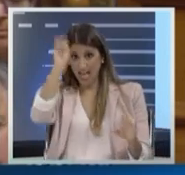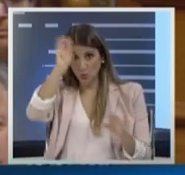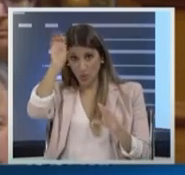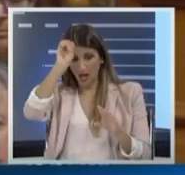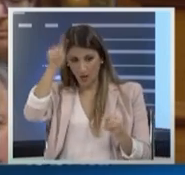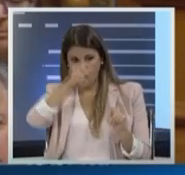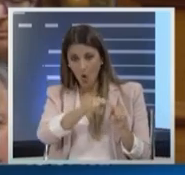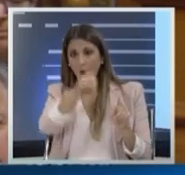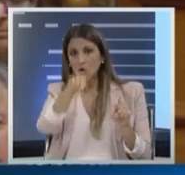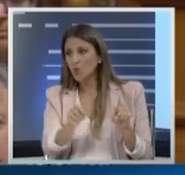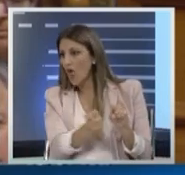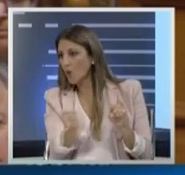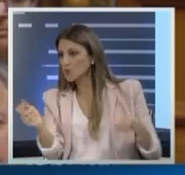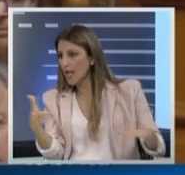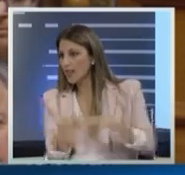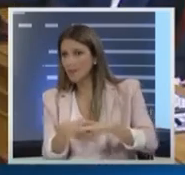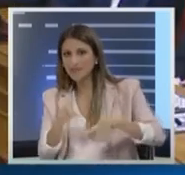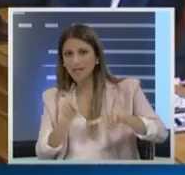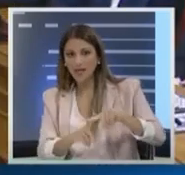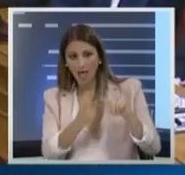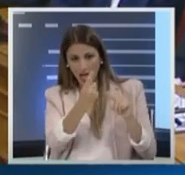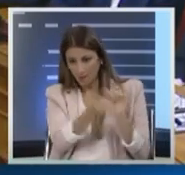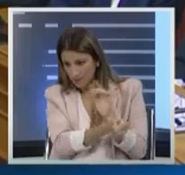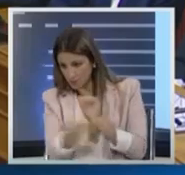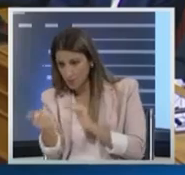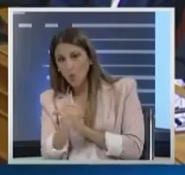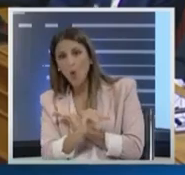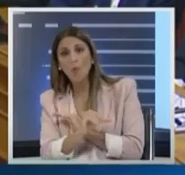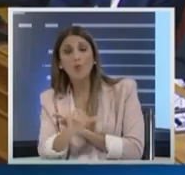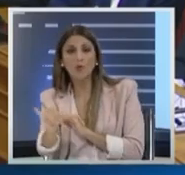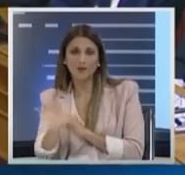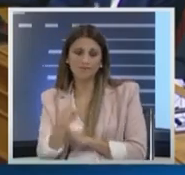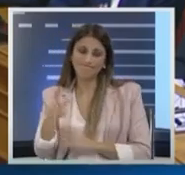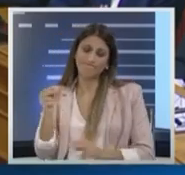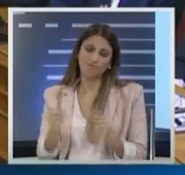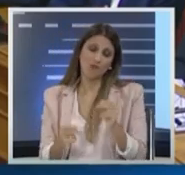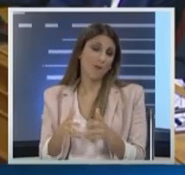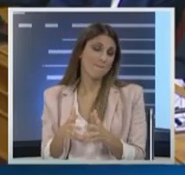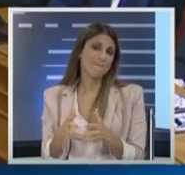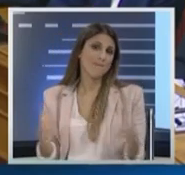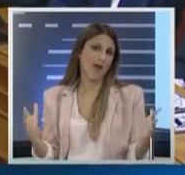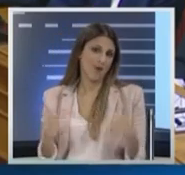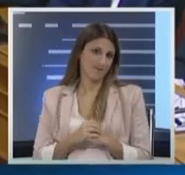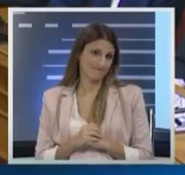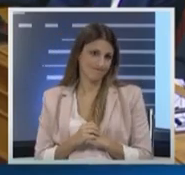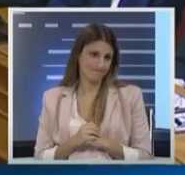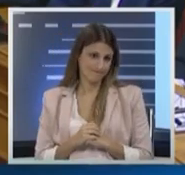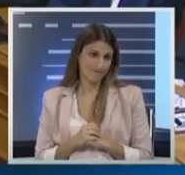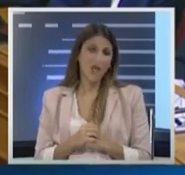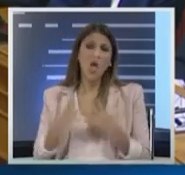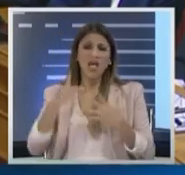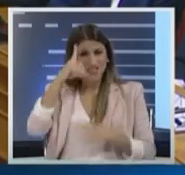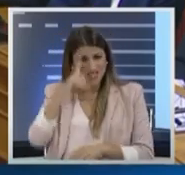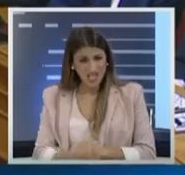αυτό είναι και το δομικό πρόβλημα που αφορά ένα μεγάλο μέρος των μη